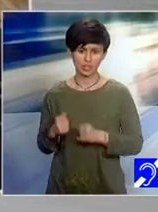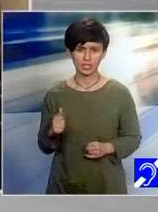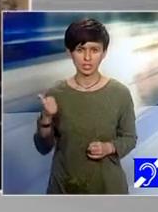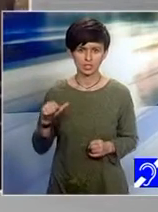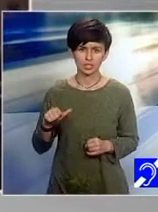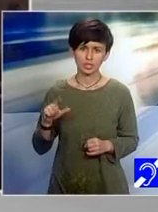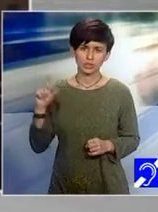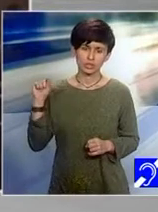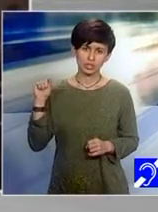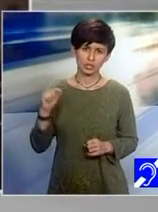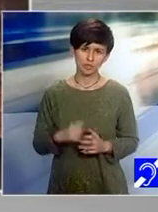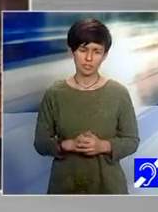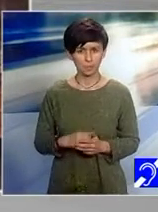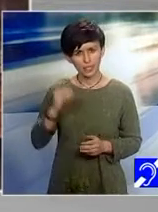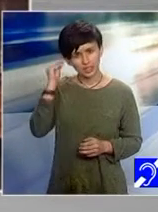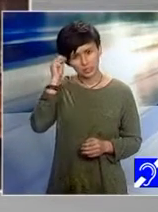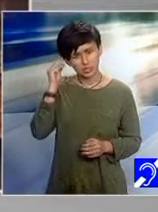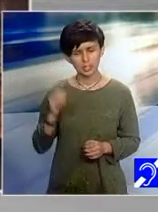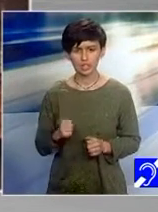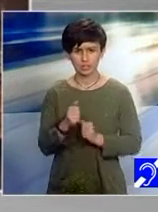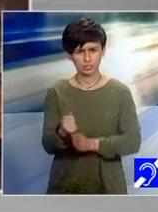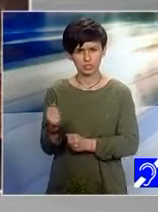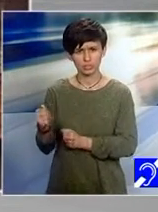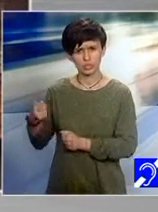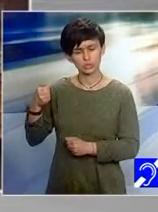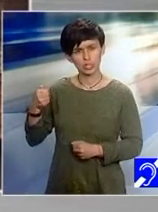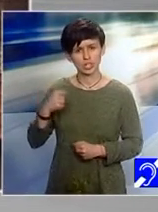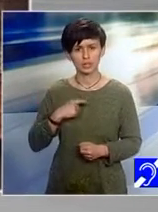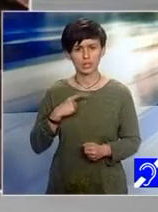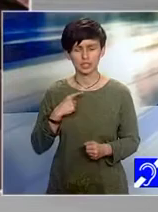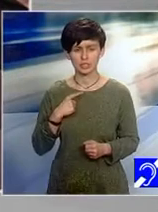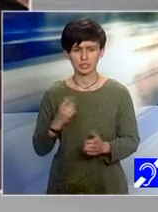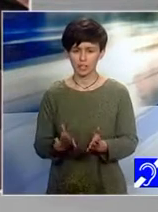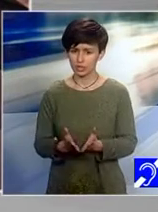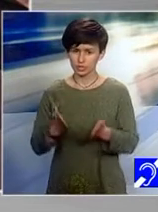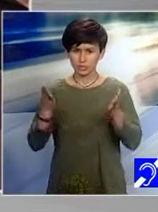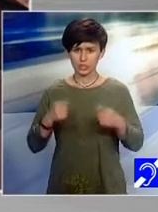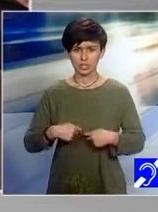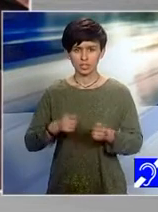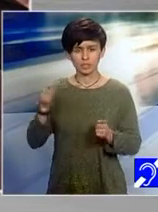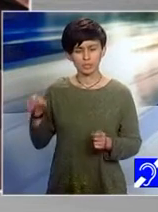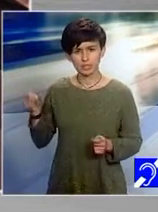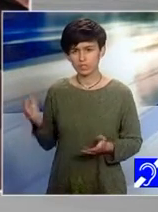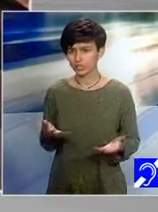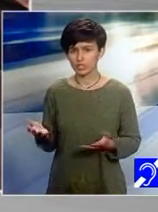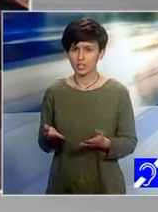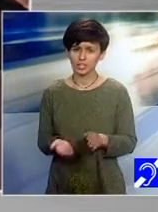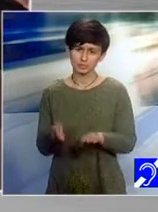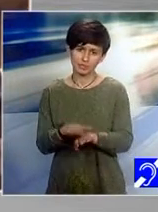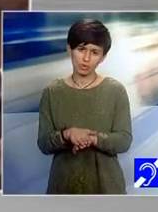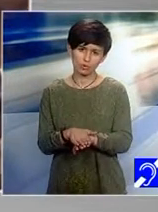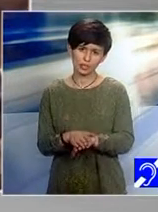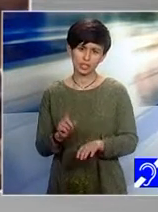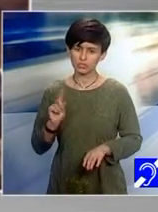Comemorarea genocidului armean este o comemorare a tuturor victimelor inocente